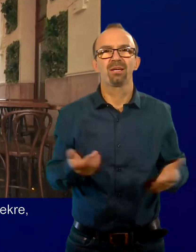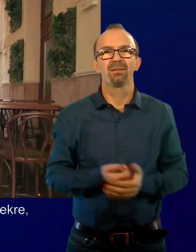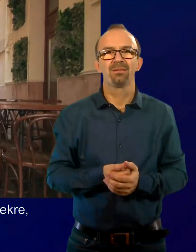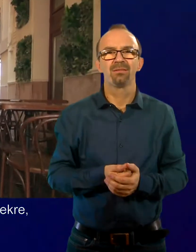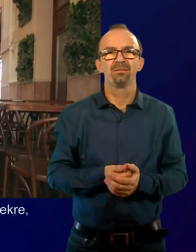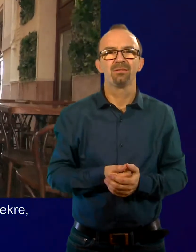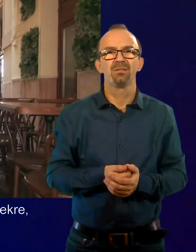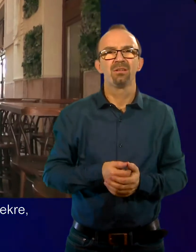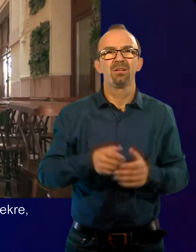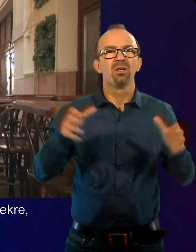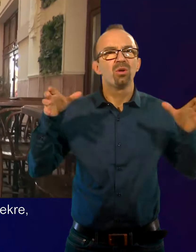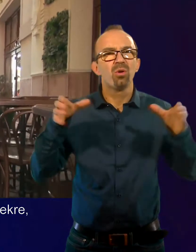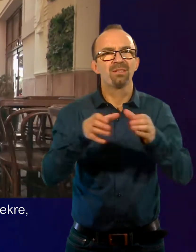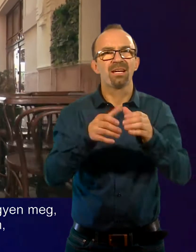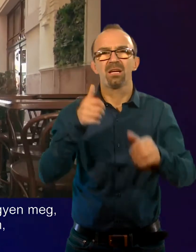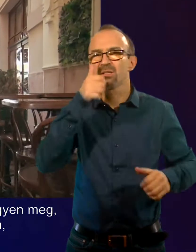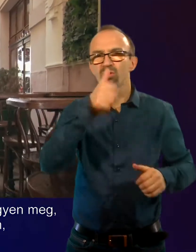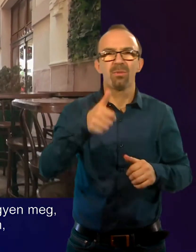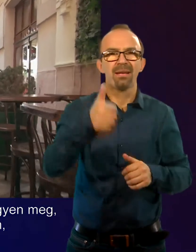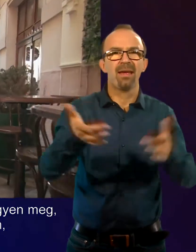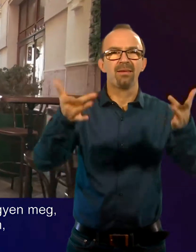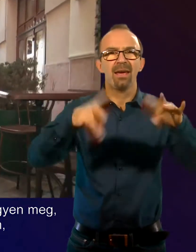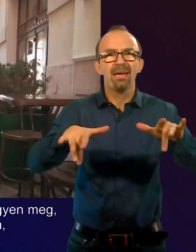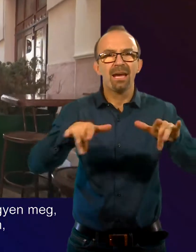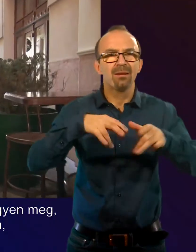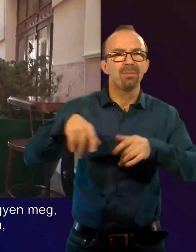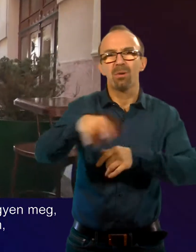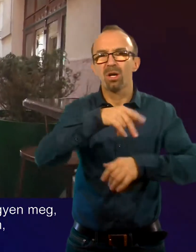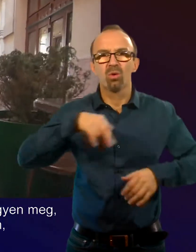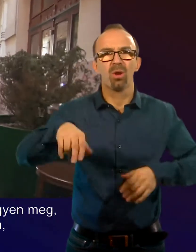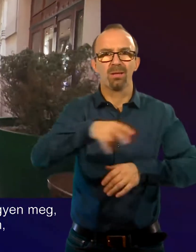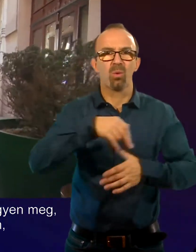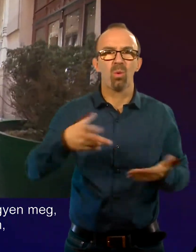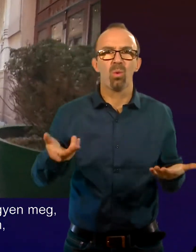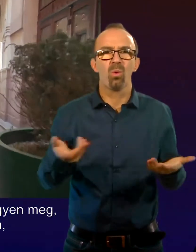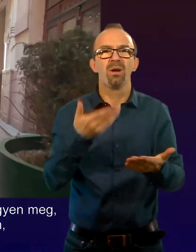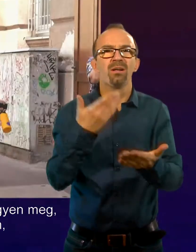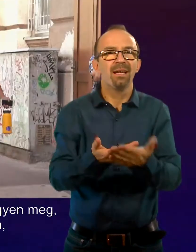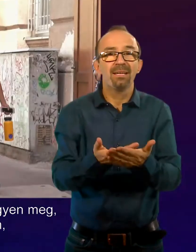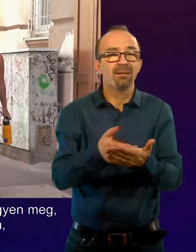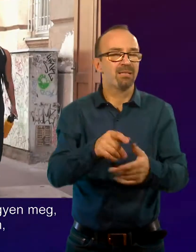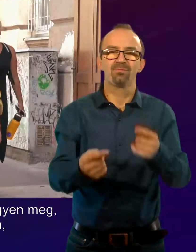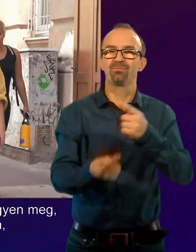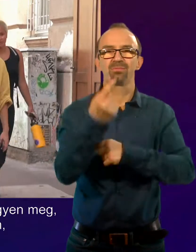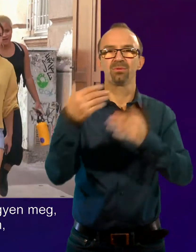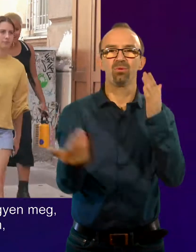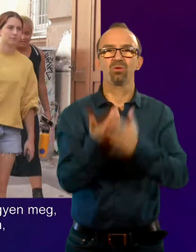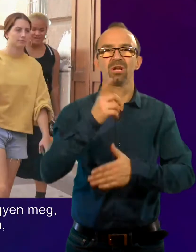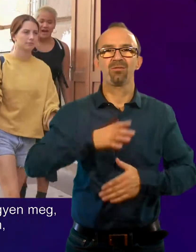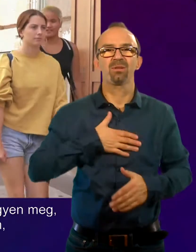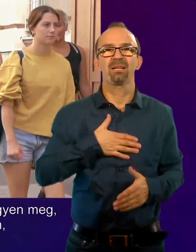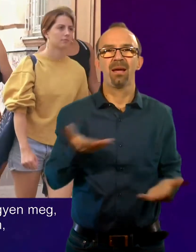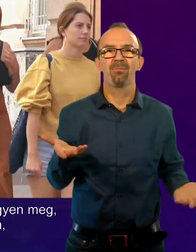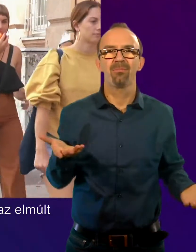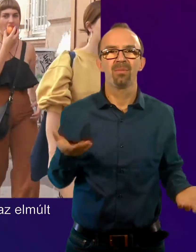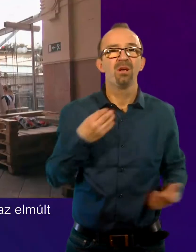lehetőségekre. Azt, hogy ez ilyen koncentráltan, szuperül, egy helyen, bebarongolhatóan legyen meg, ez egy teljes újdonság volt